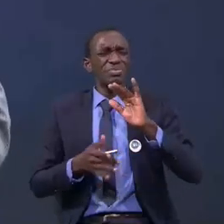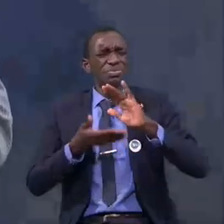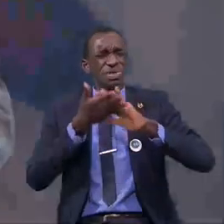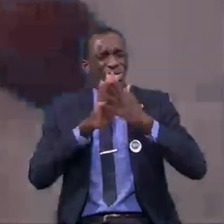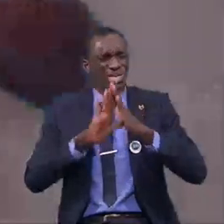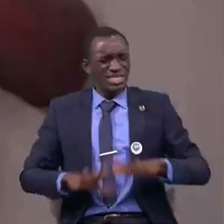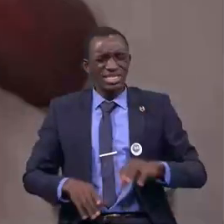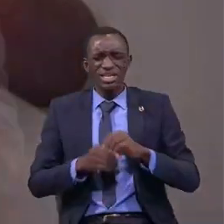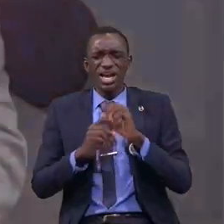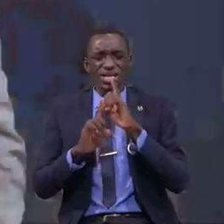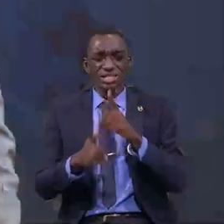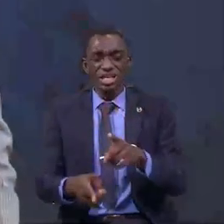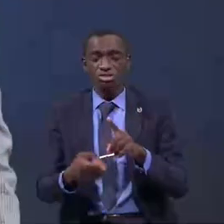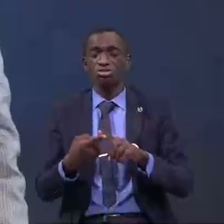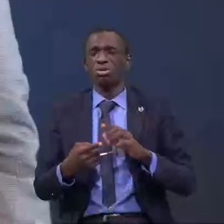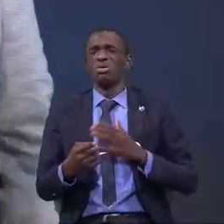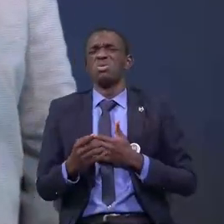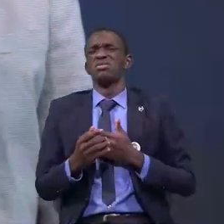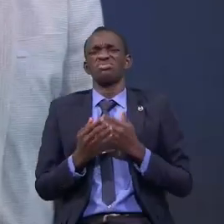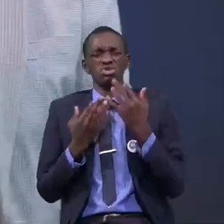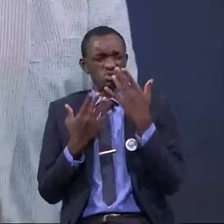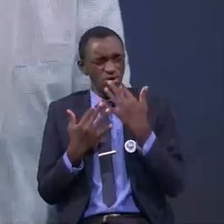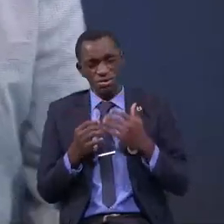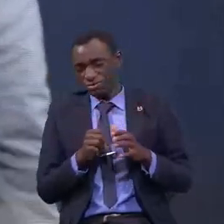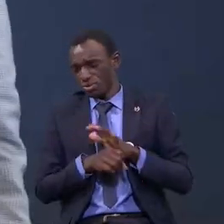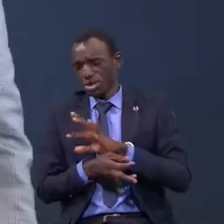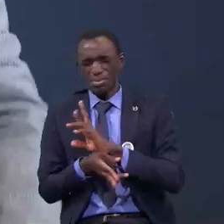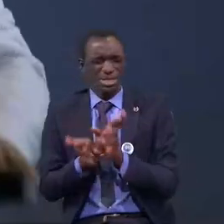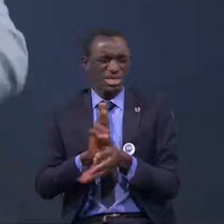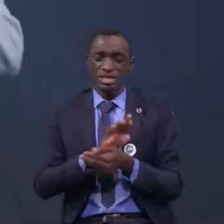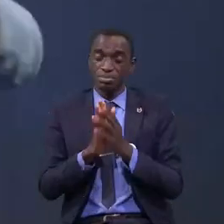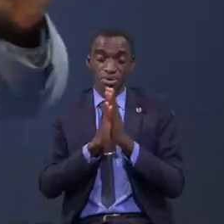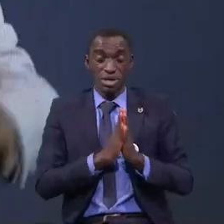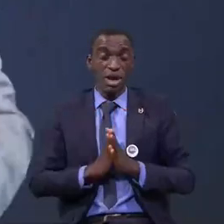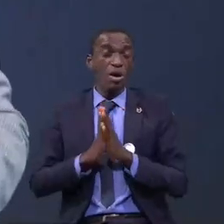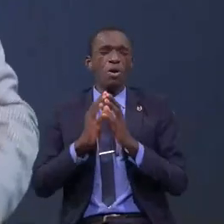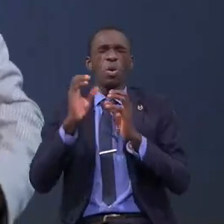la paix qui, en réponse à la prière du pénitent,